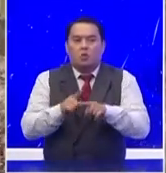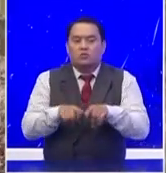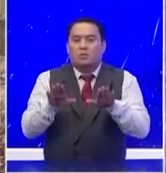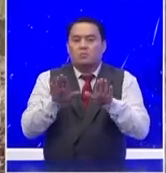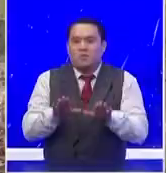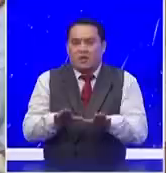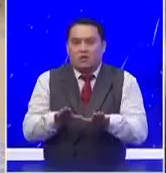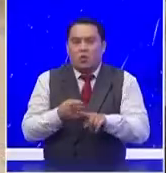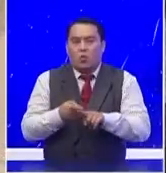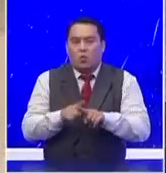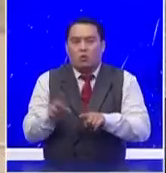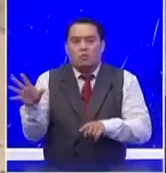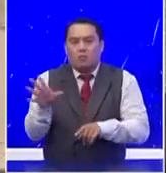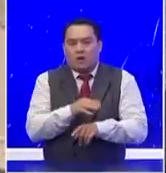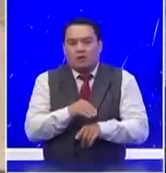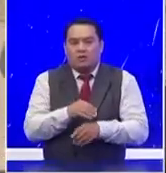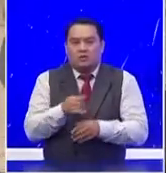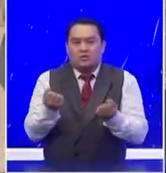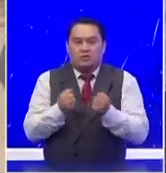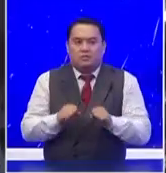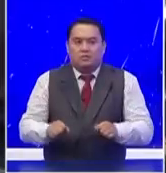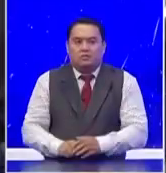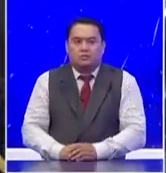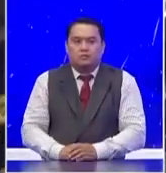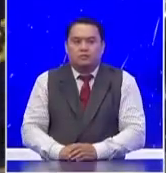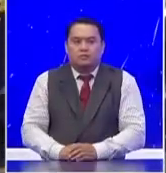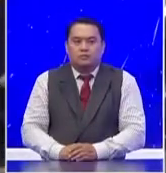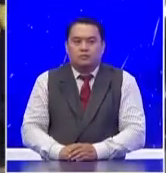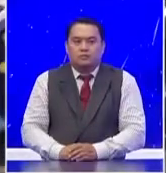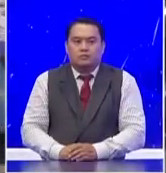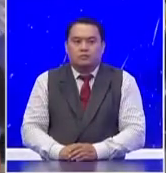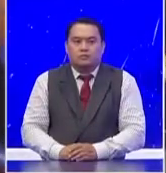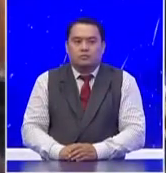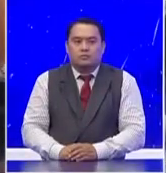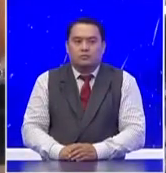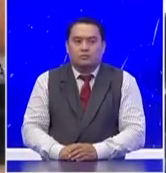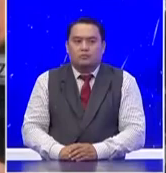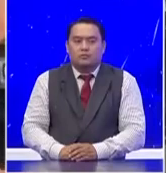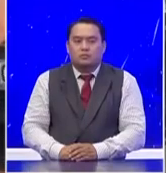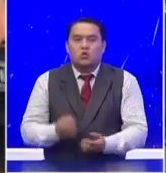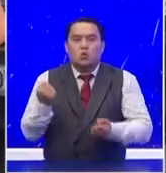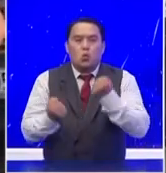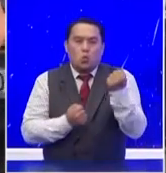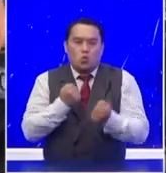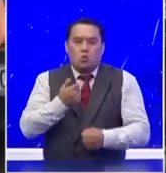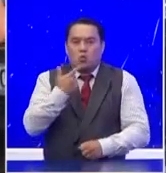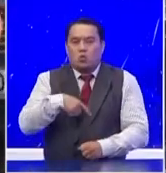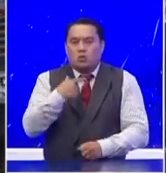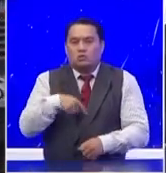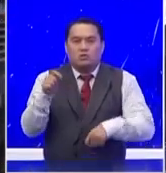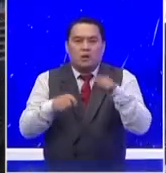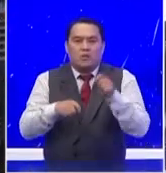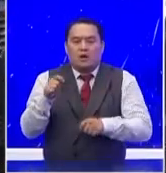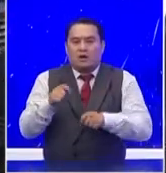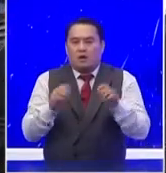жергілікті тұрғындар оның барлығын жоққа шығарып отыр. Көлікпен жүрсеңде, өзің жүрсеңде, жаңбыр бар, ауа